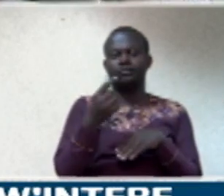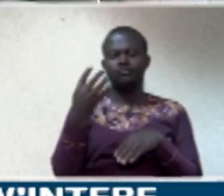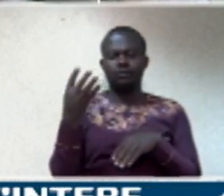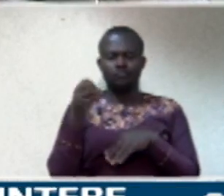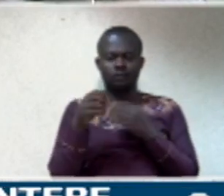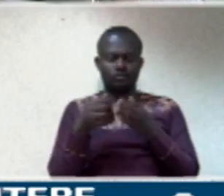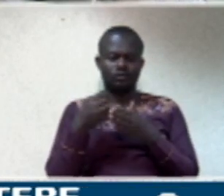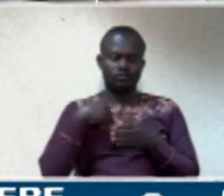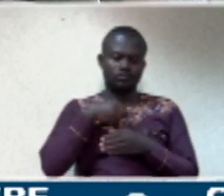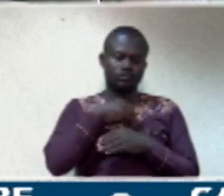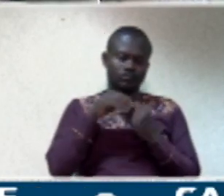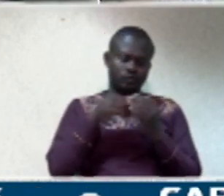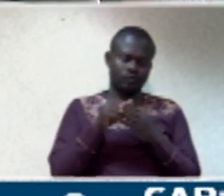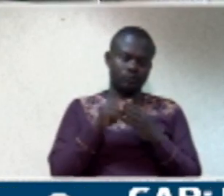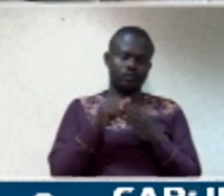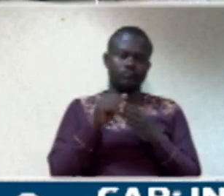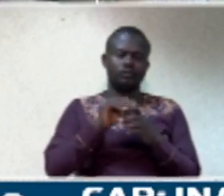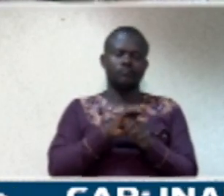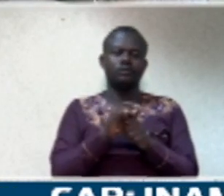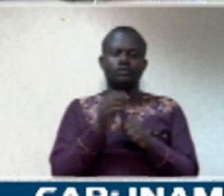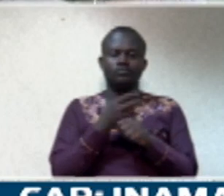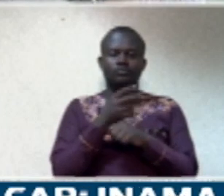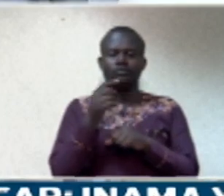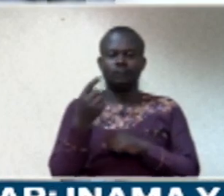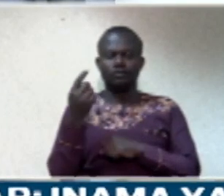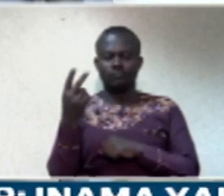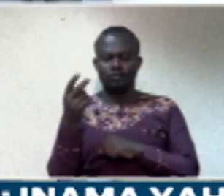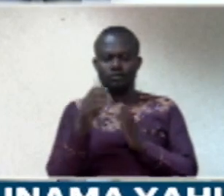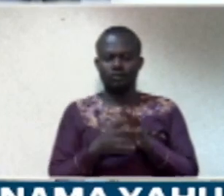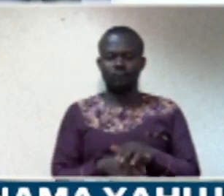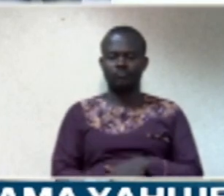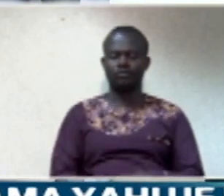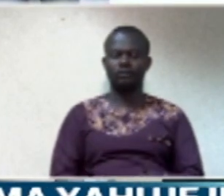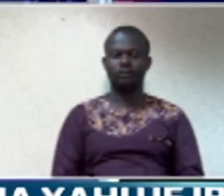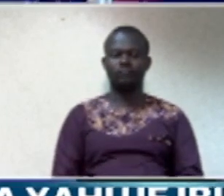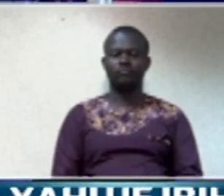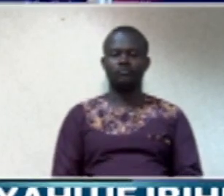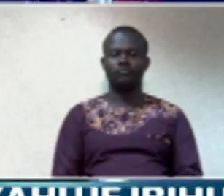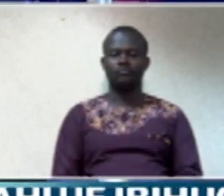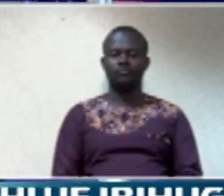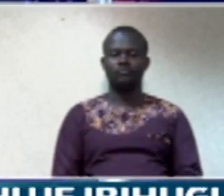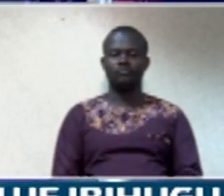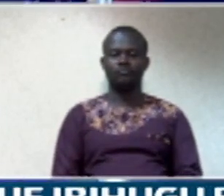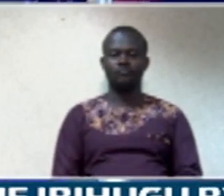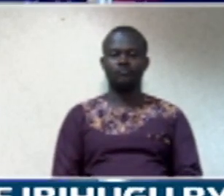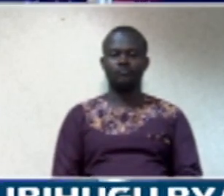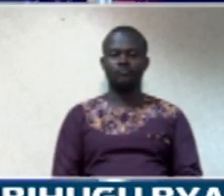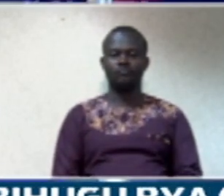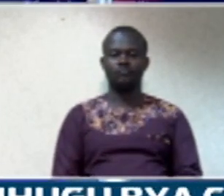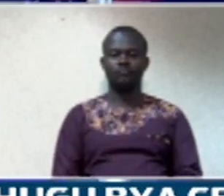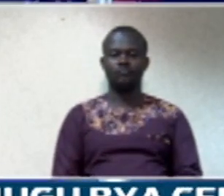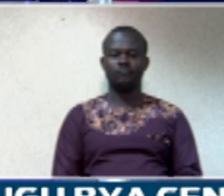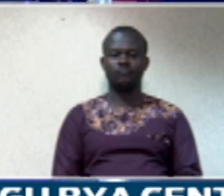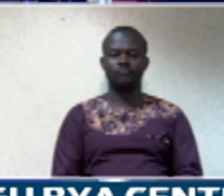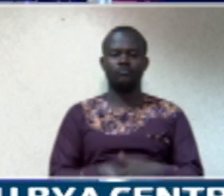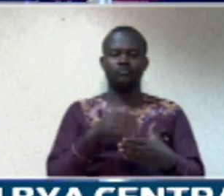bya COVID-19 mu masaha 2 n'igice. Mbabazi Dorothy, I Kigali. Minisitiri